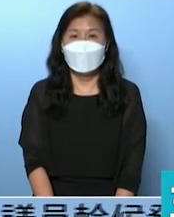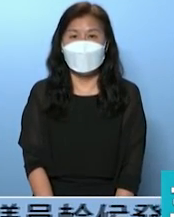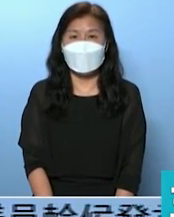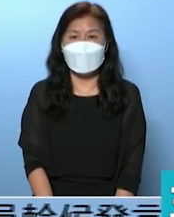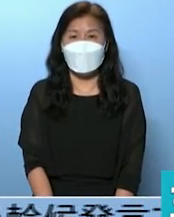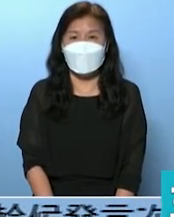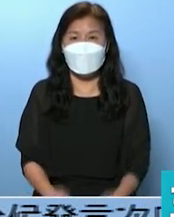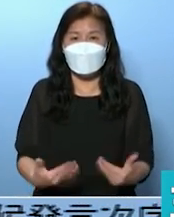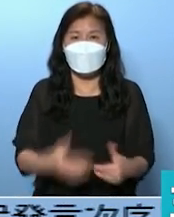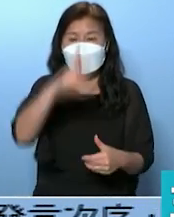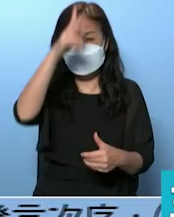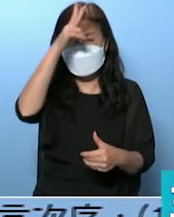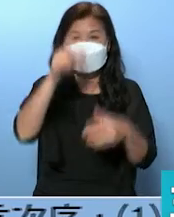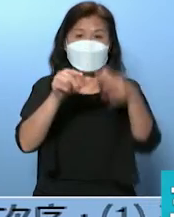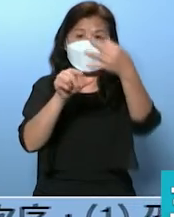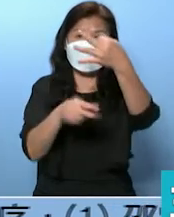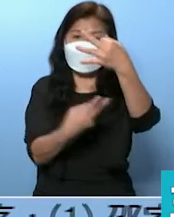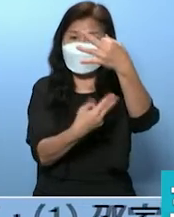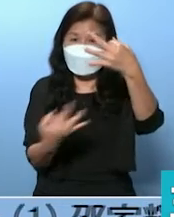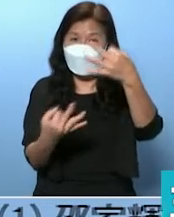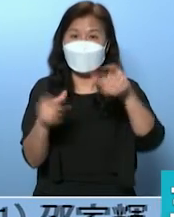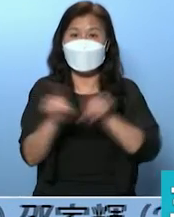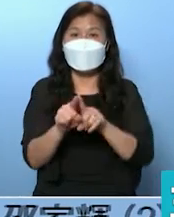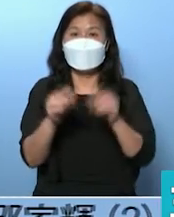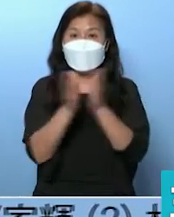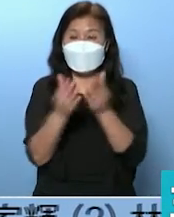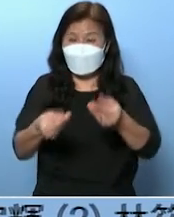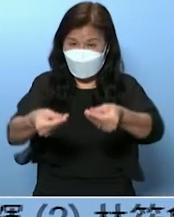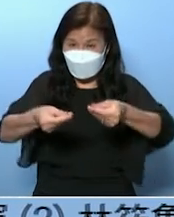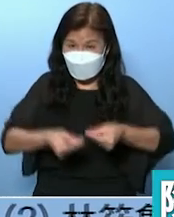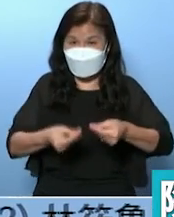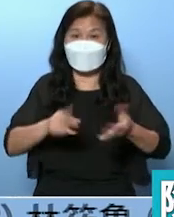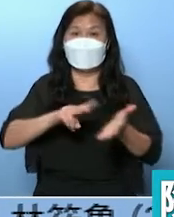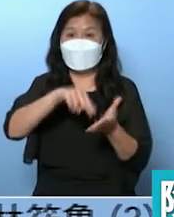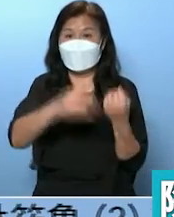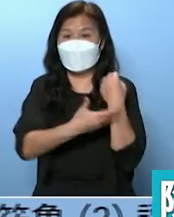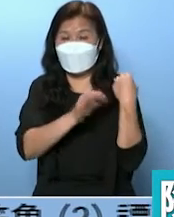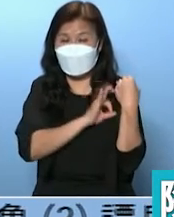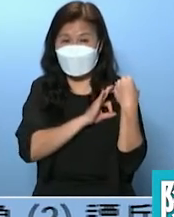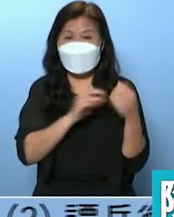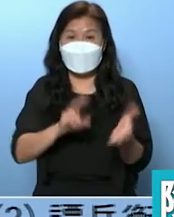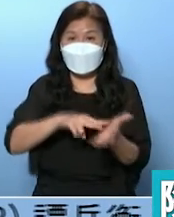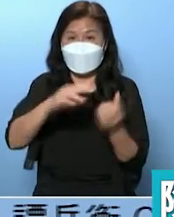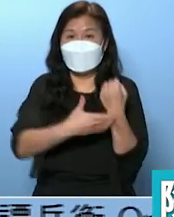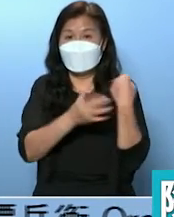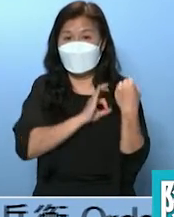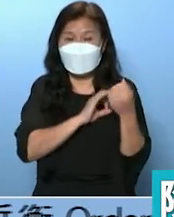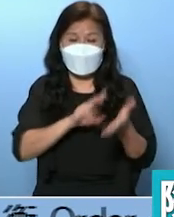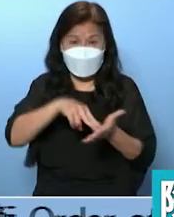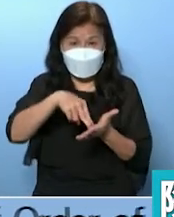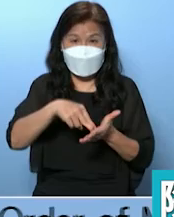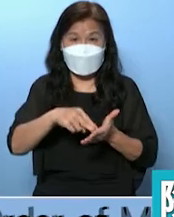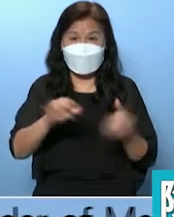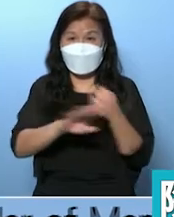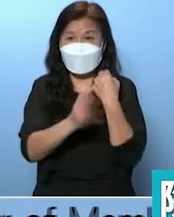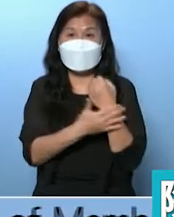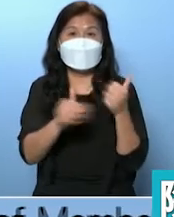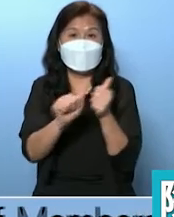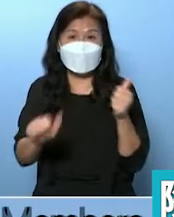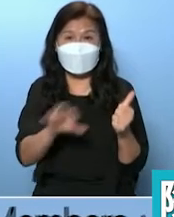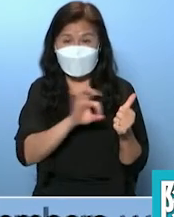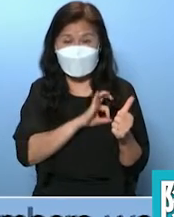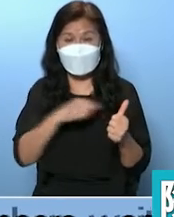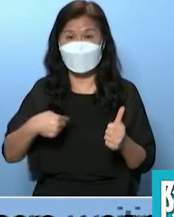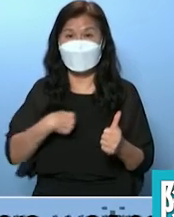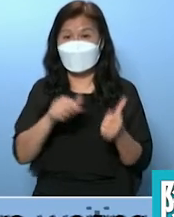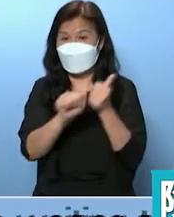局在今年3月23日將條例草案提交本會，隨後本會成立了法案委員會，本人亦